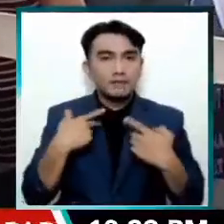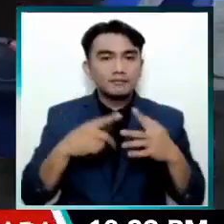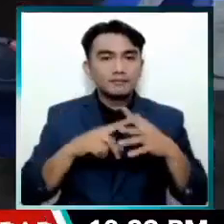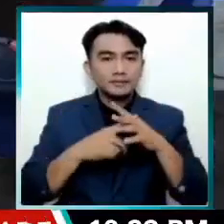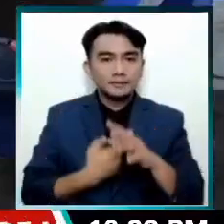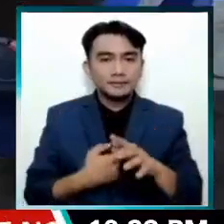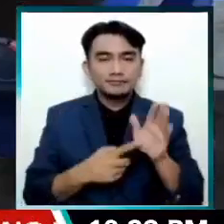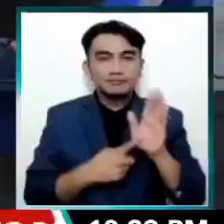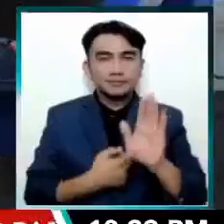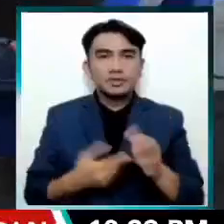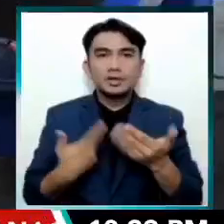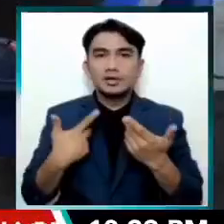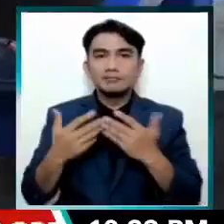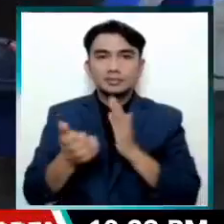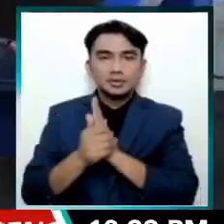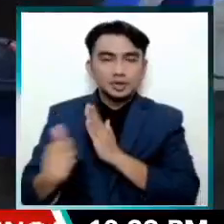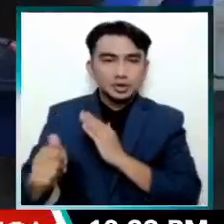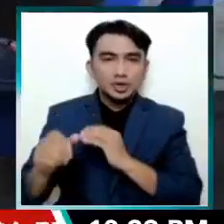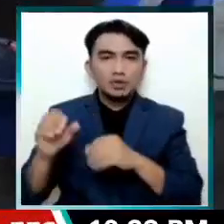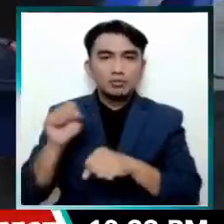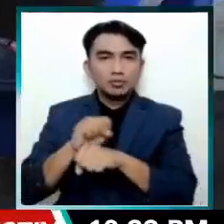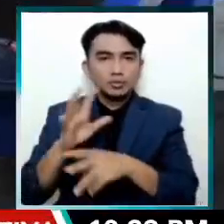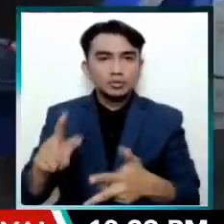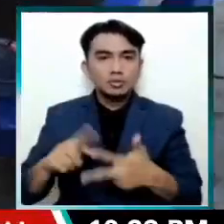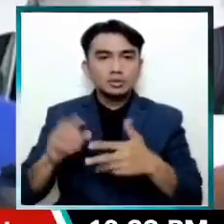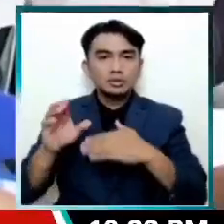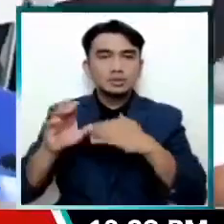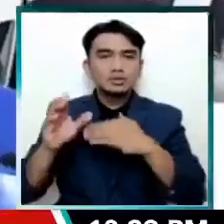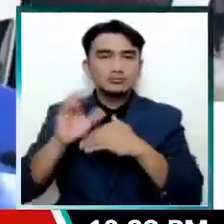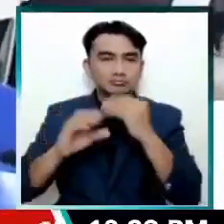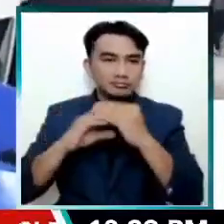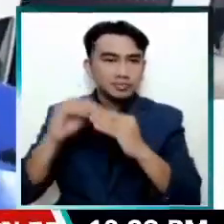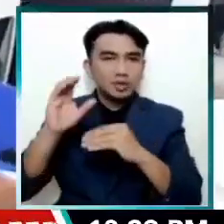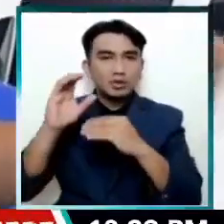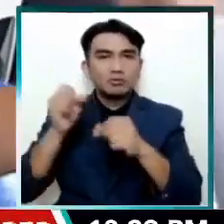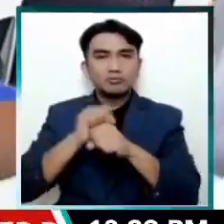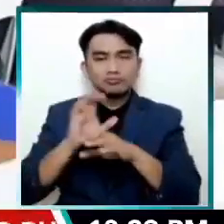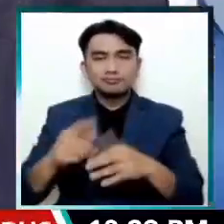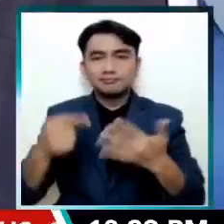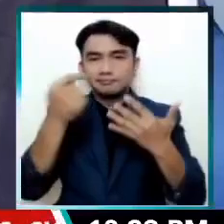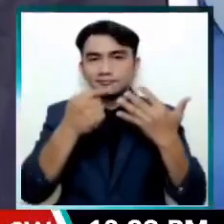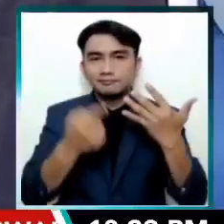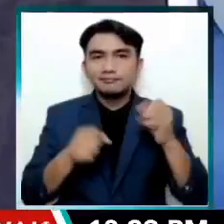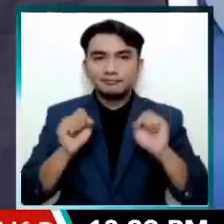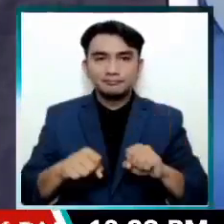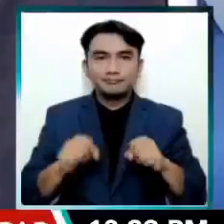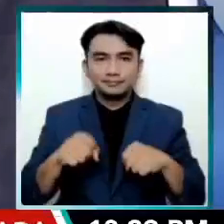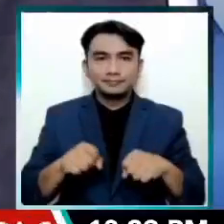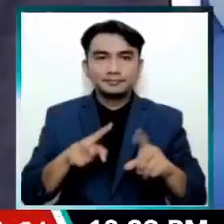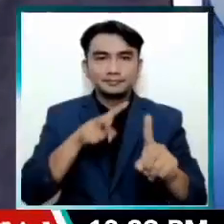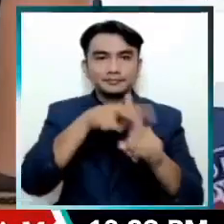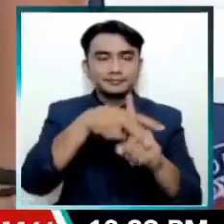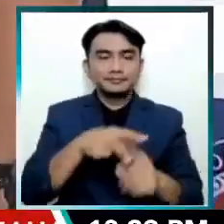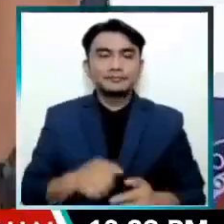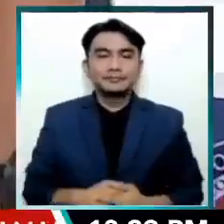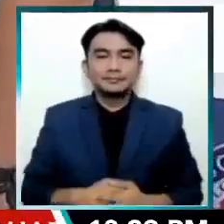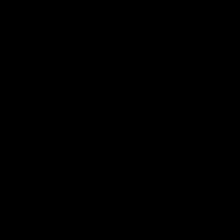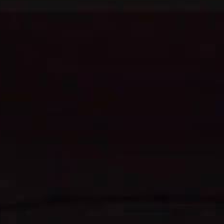worker, call center, service crew at office workers. Joseph Moro nagbabalita para sa GMA Integrated